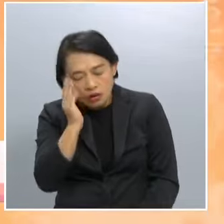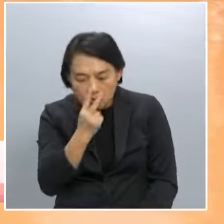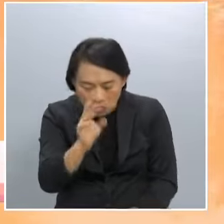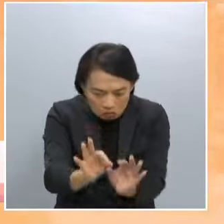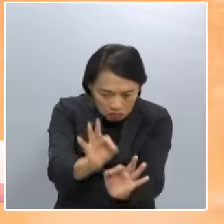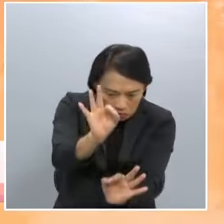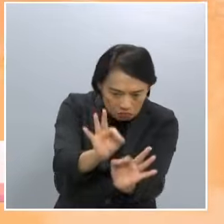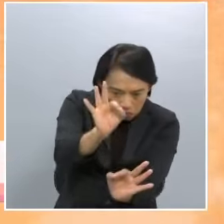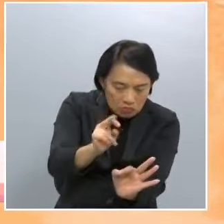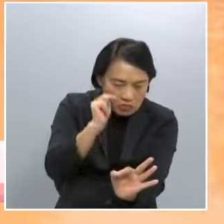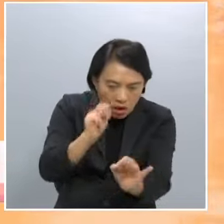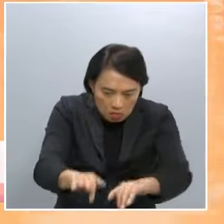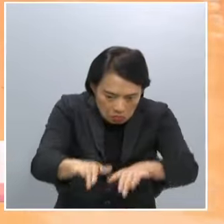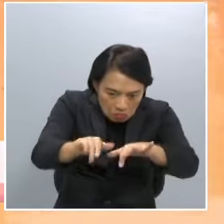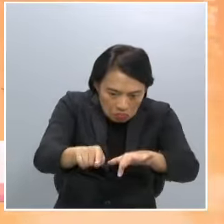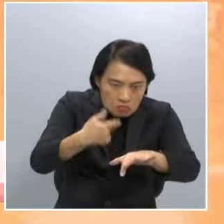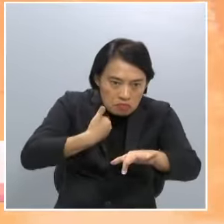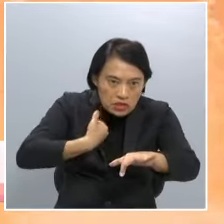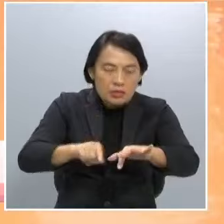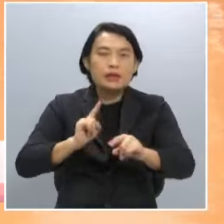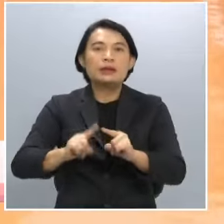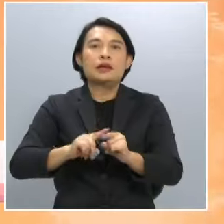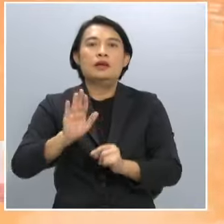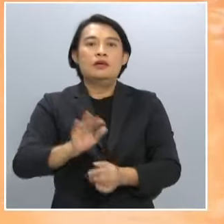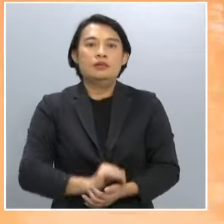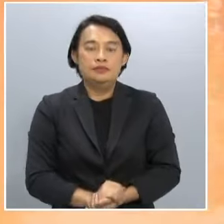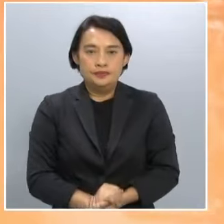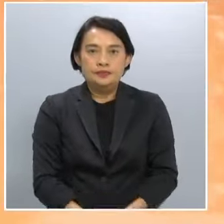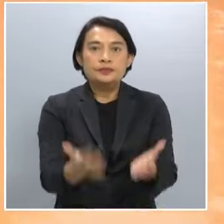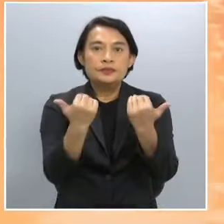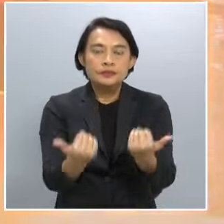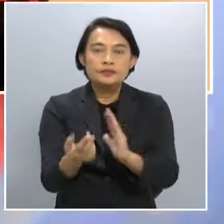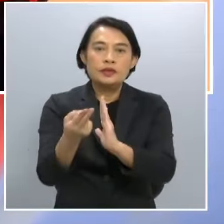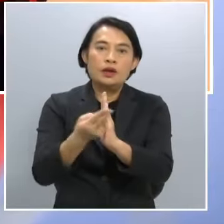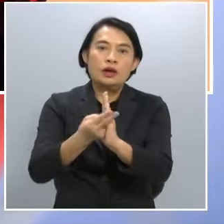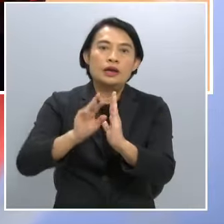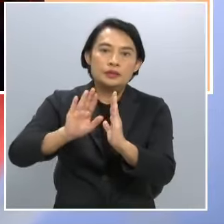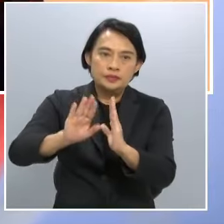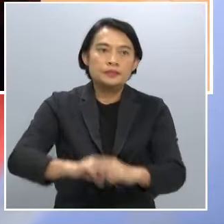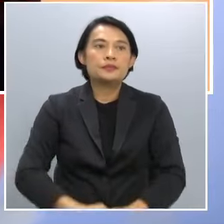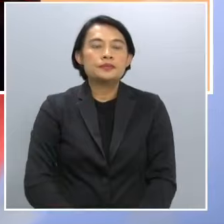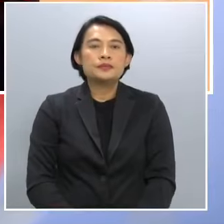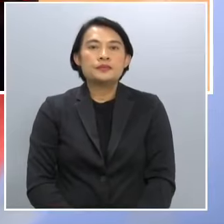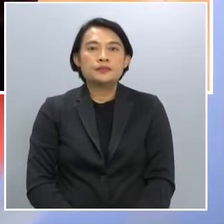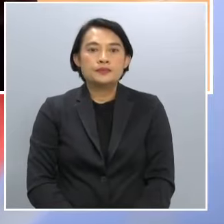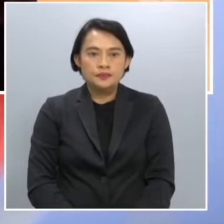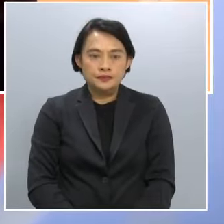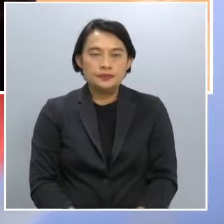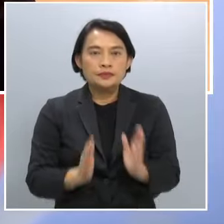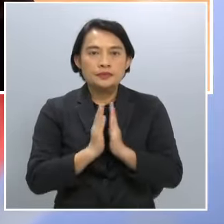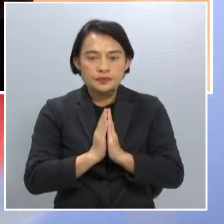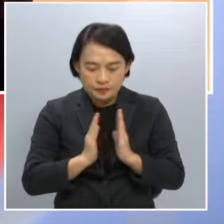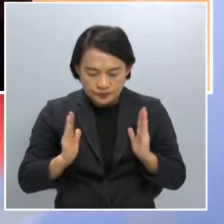น้ำท่วมสูงเพิ่มขึ้นอีกไหมนะครับทั้งหมดนี้คือความเคลื่อนไหวล่าสุดจากจังหวัดหนองคายครับ ขอบคุณคุณนฤ